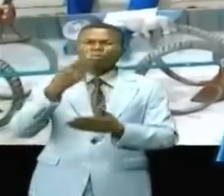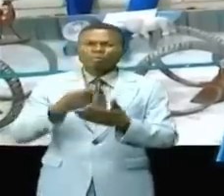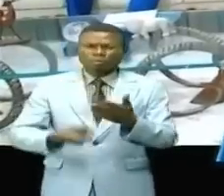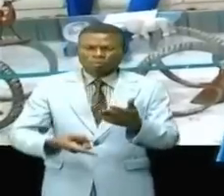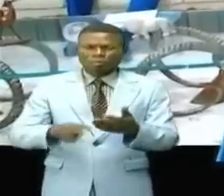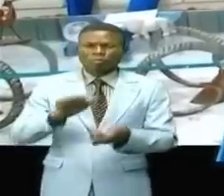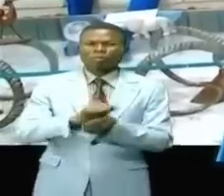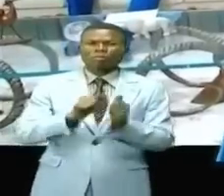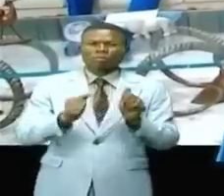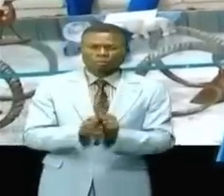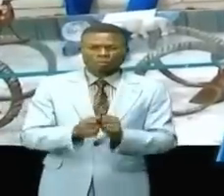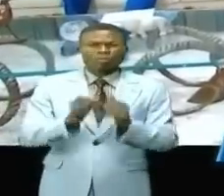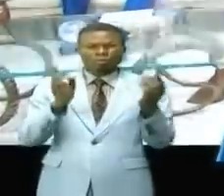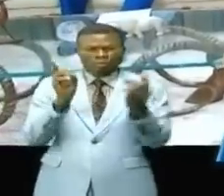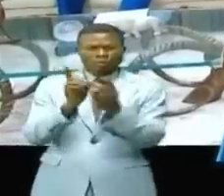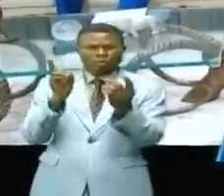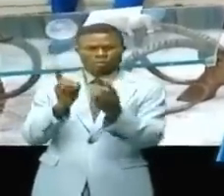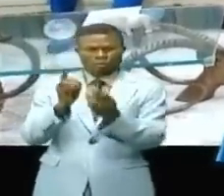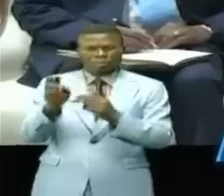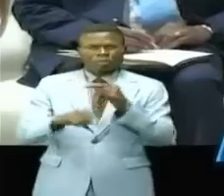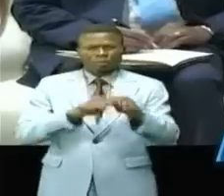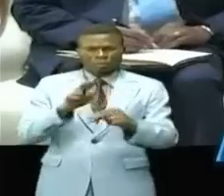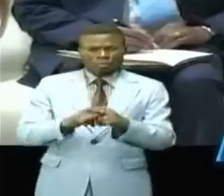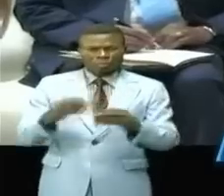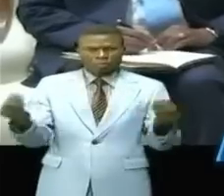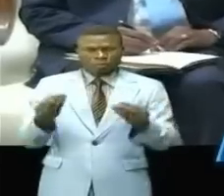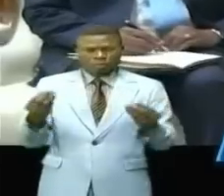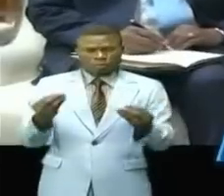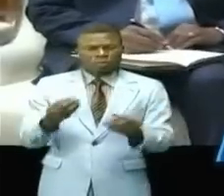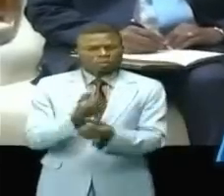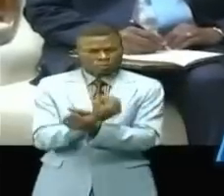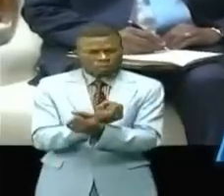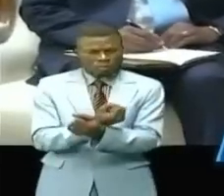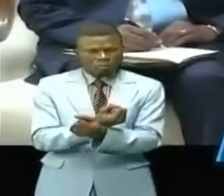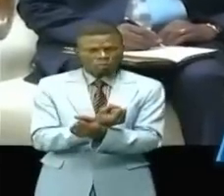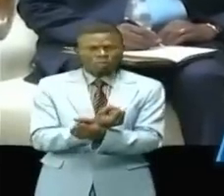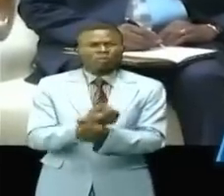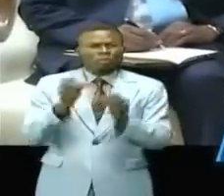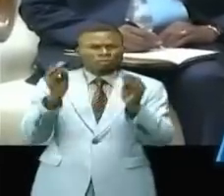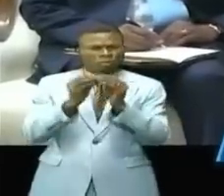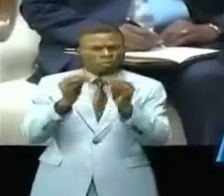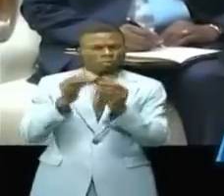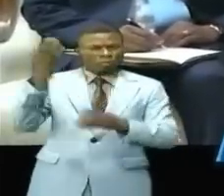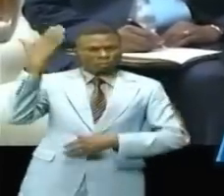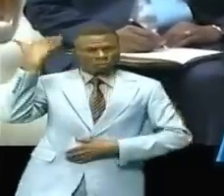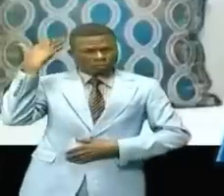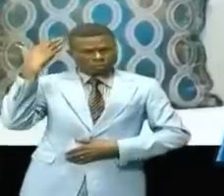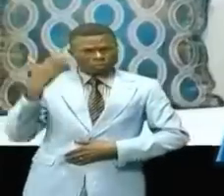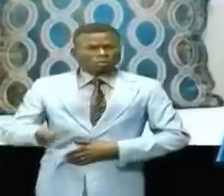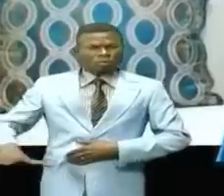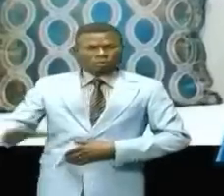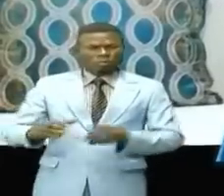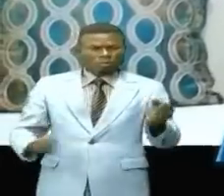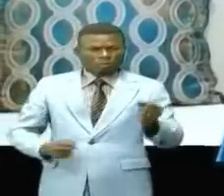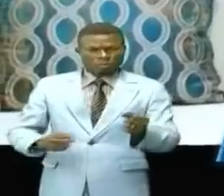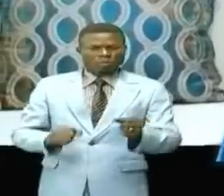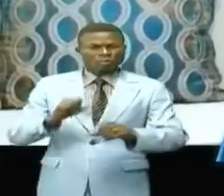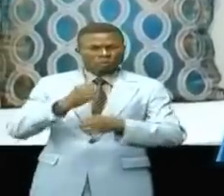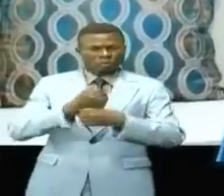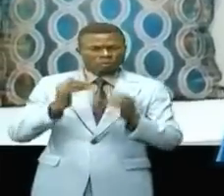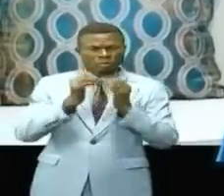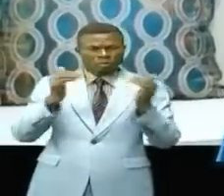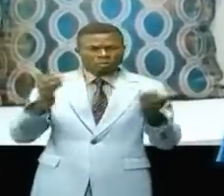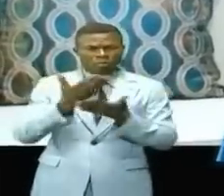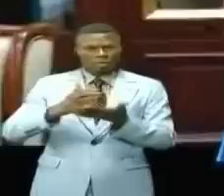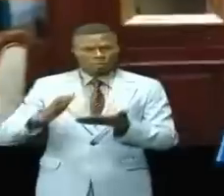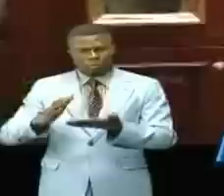cadre des consultations normales en vue de la mise en œuvre de la feuille de route de Luanda pour la restauration de la paix